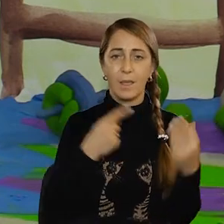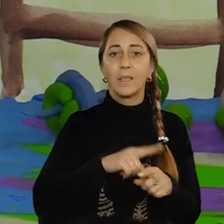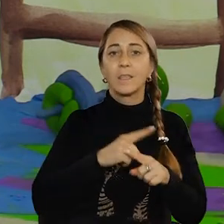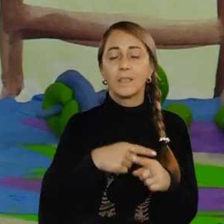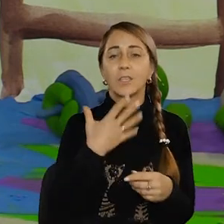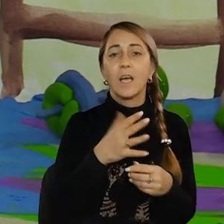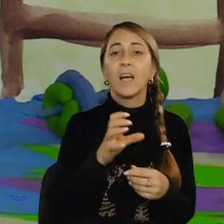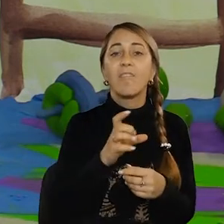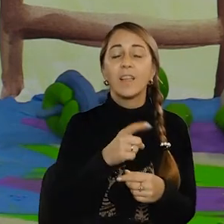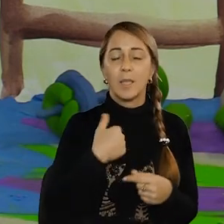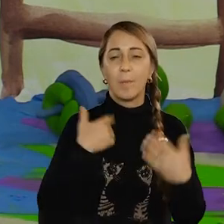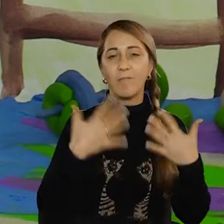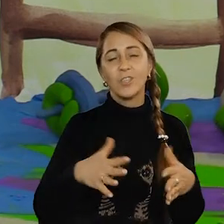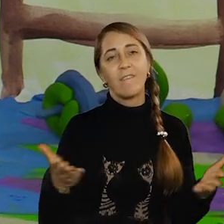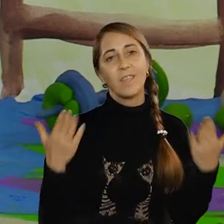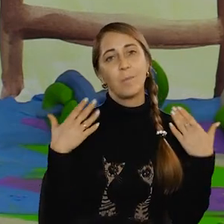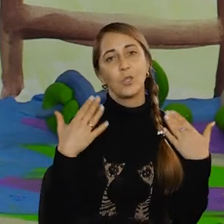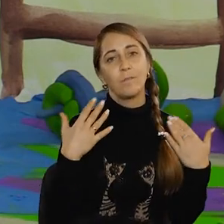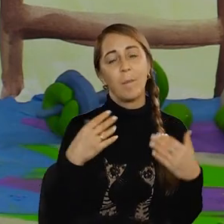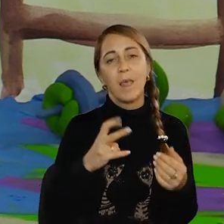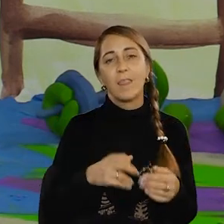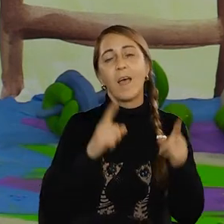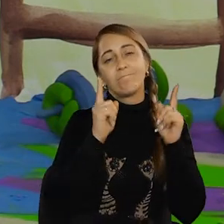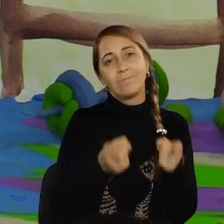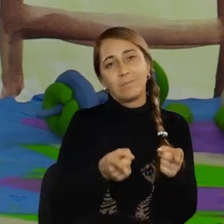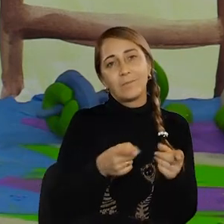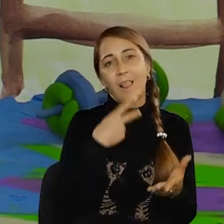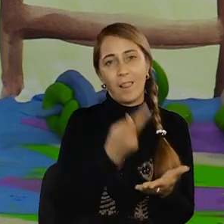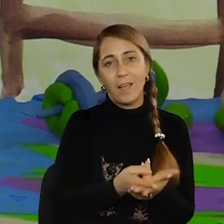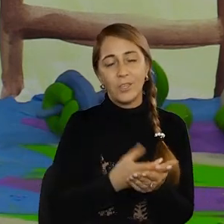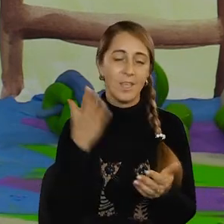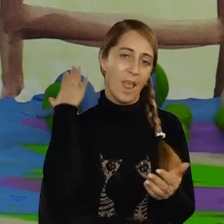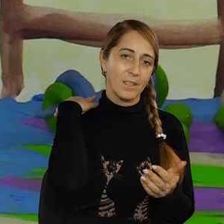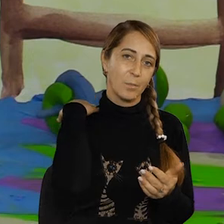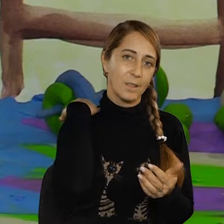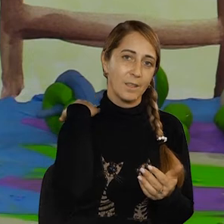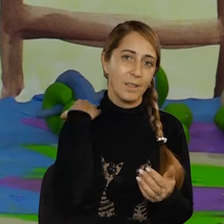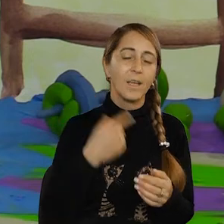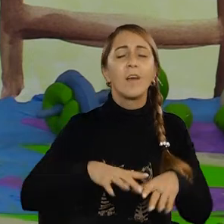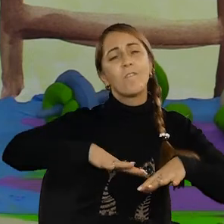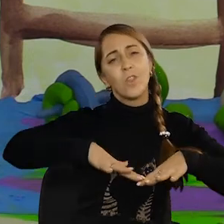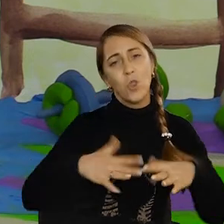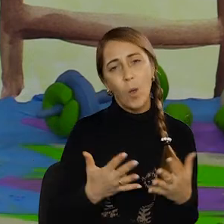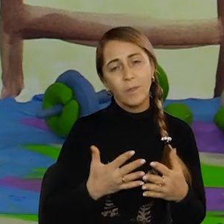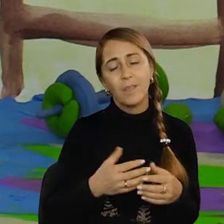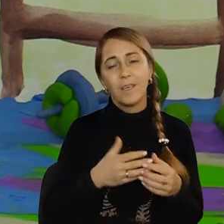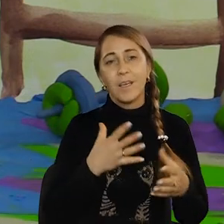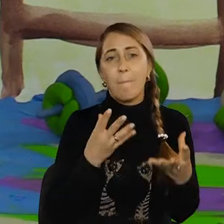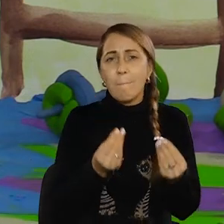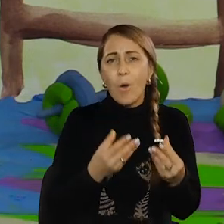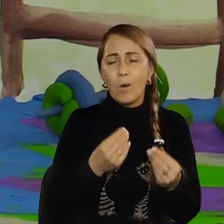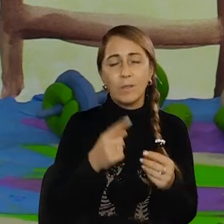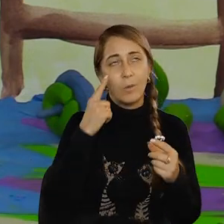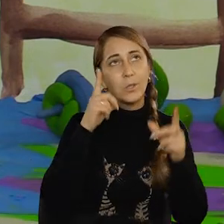хвилина, і ми вже відпочиваємо на карематах. Лежачи на спинах, втомлені, спітнілі,